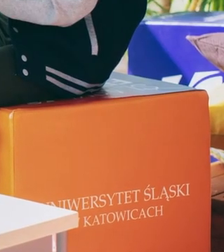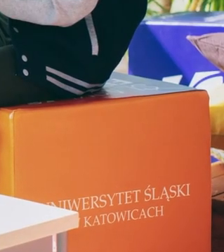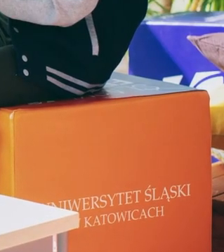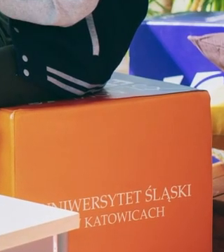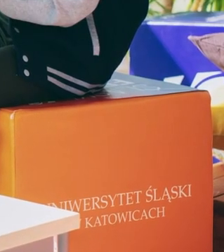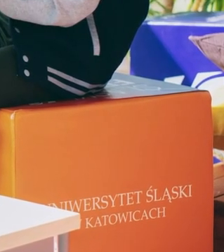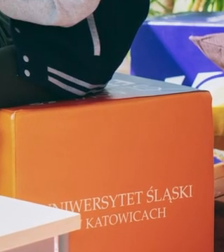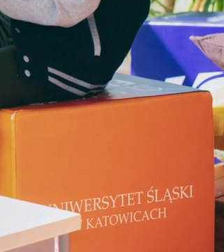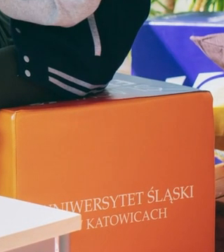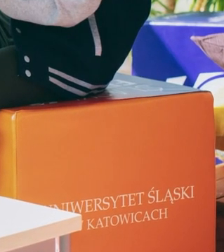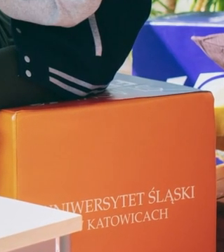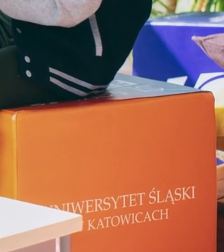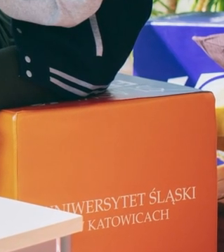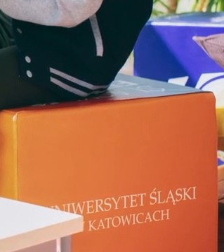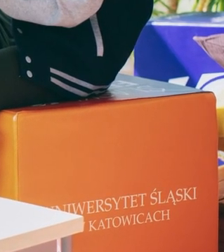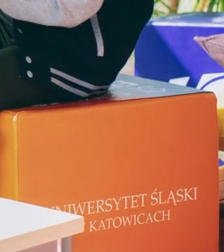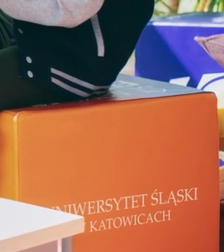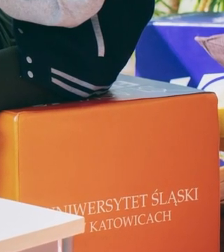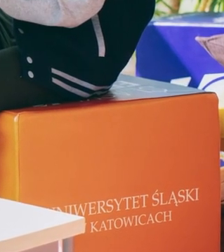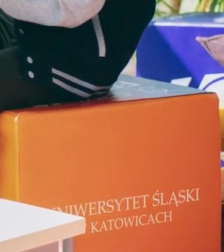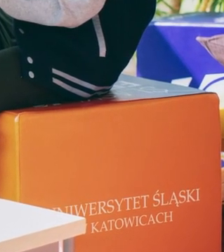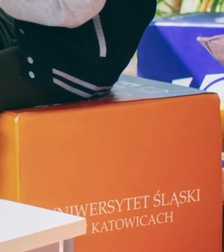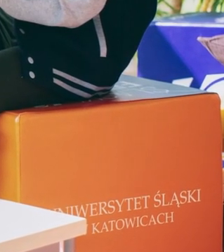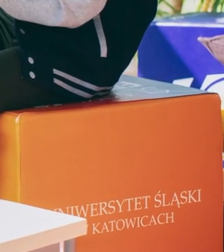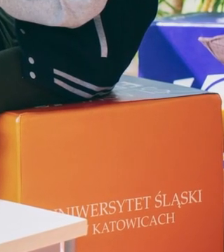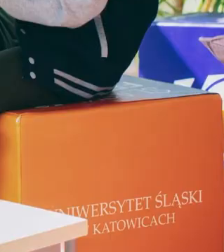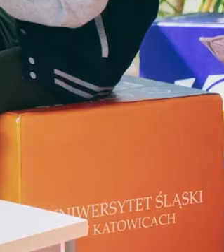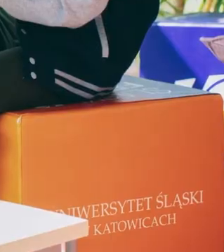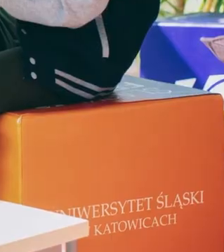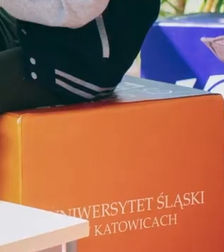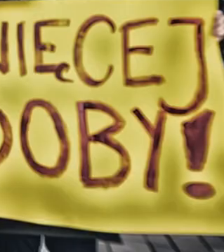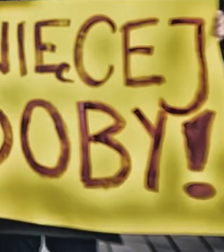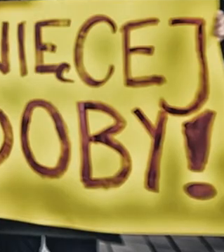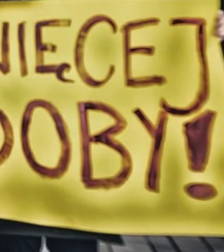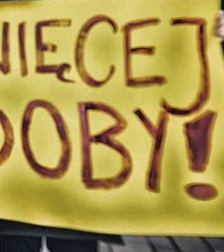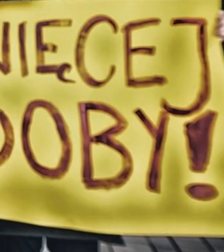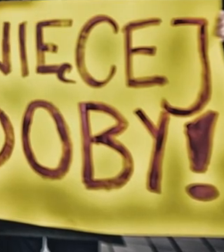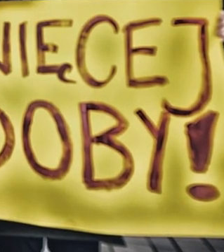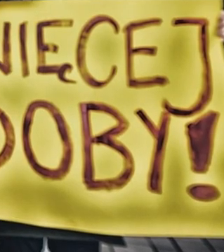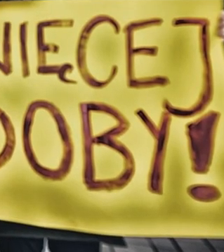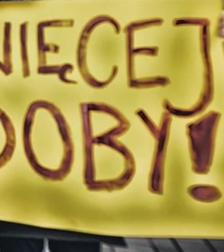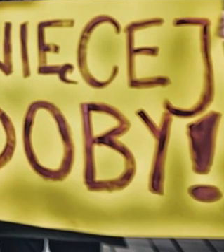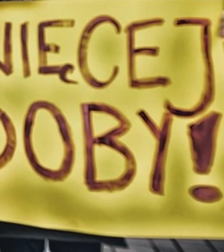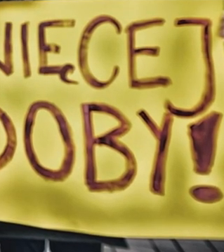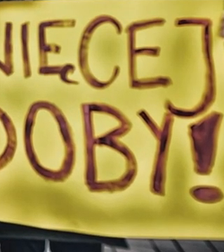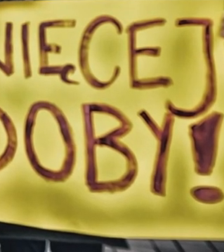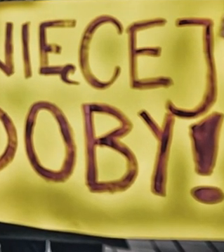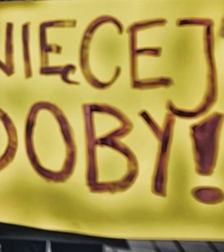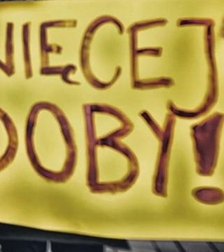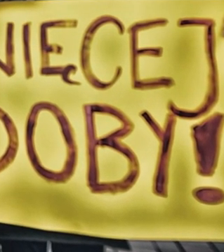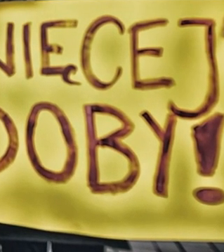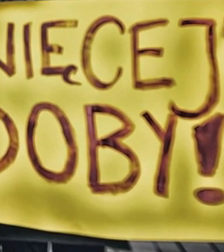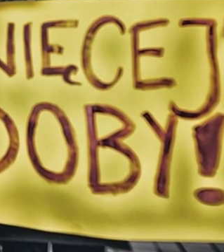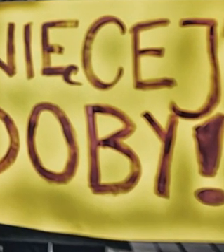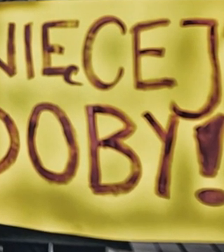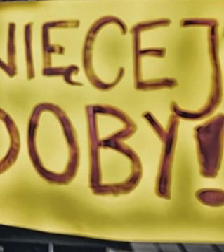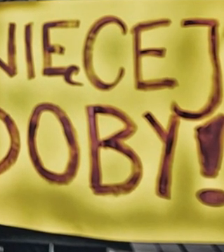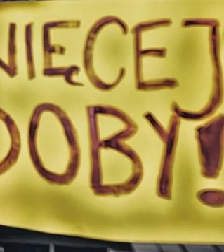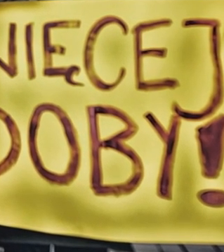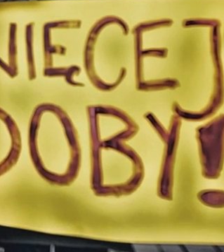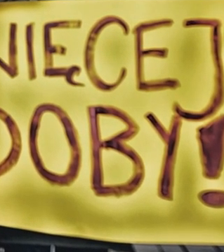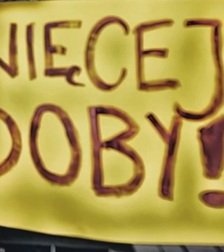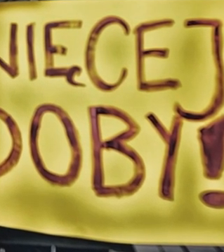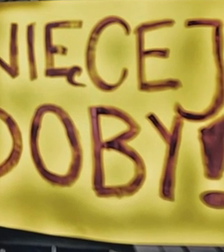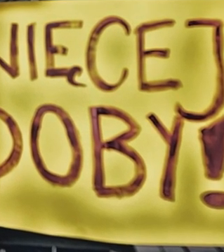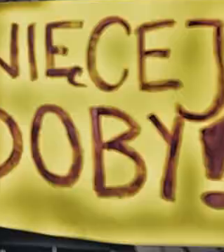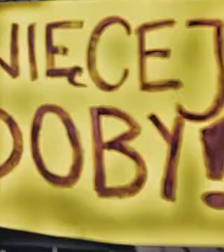porady prawne, ale także taki rzecznik zorganizuje dla nas na przykład mediację w sytuacjach konfliktowych. Te wszystkie oczywiście formy wsparcia są dla